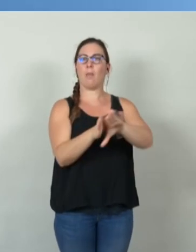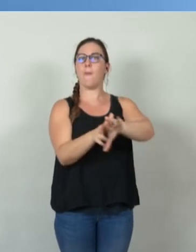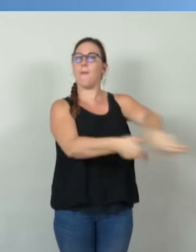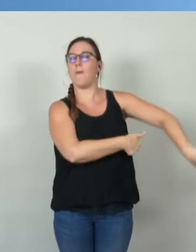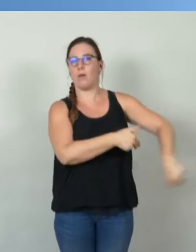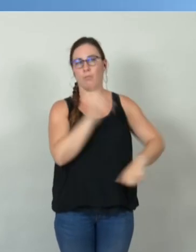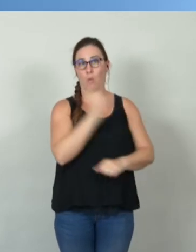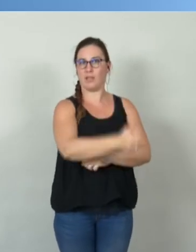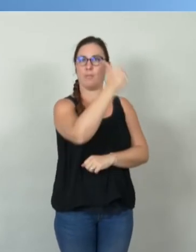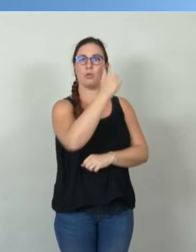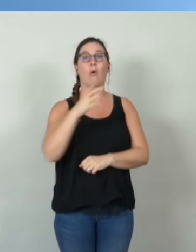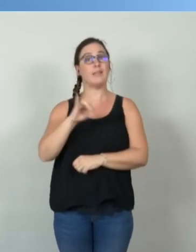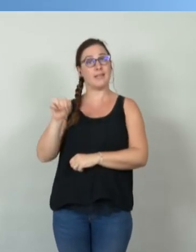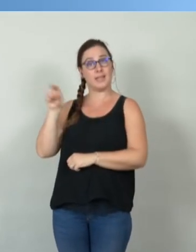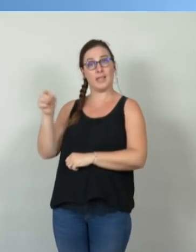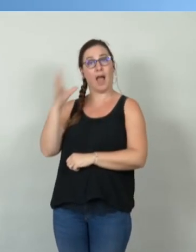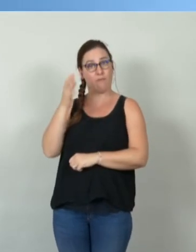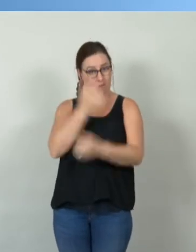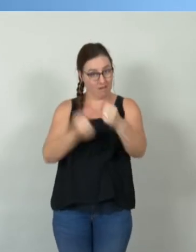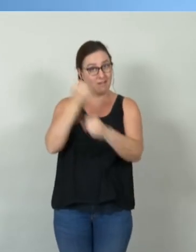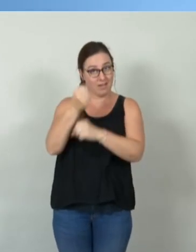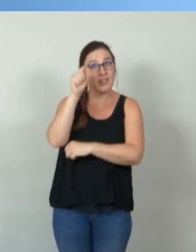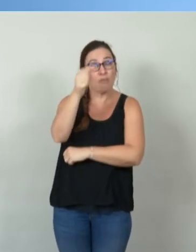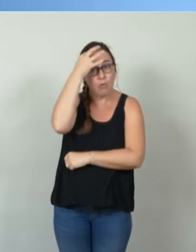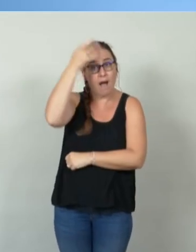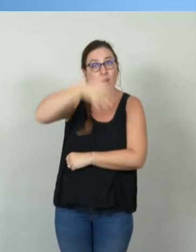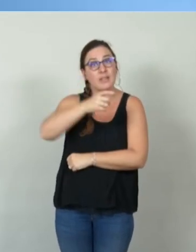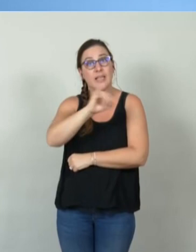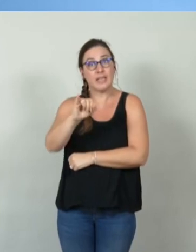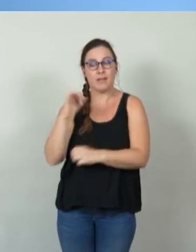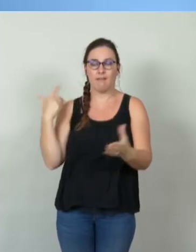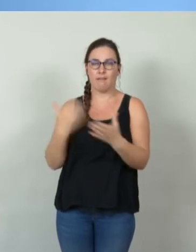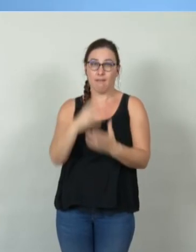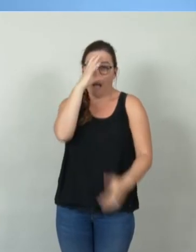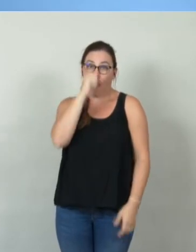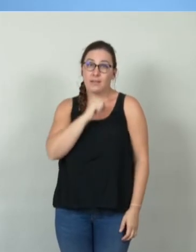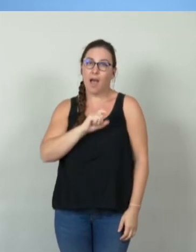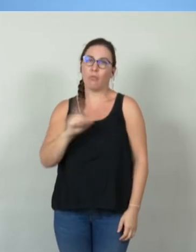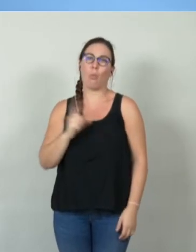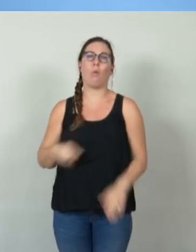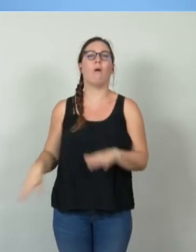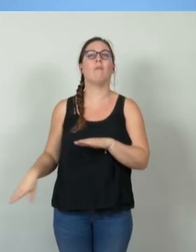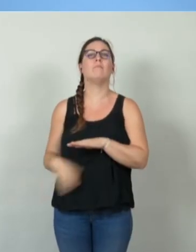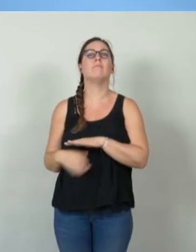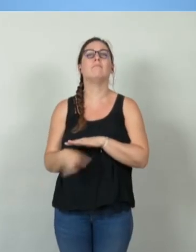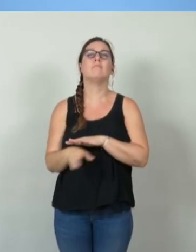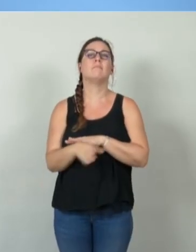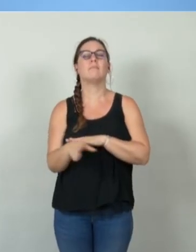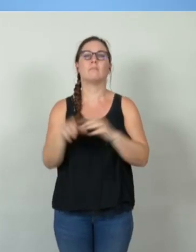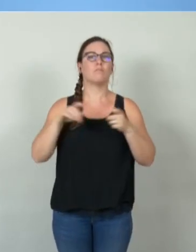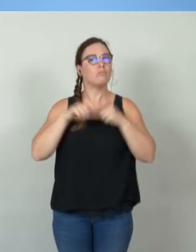CCI est là qui était quand même votre création c'est pas tout à fait hasard ça tient aussi à la modification